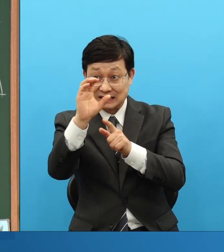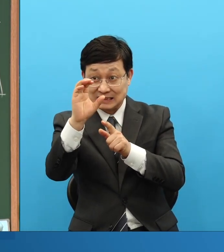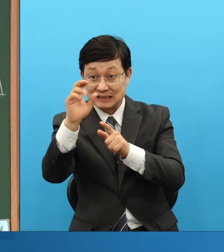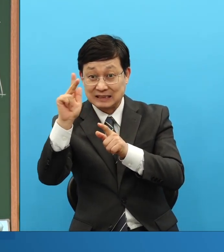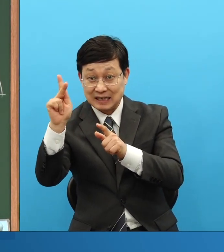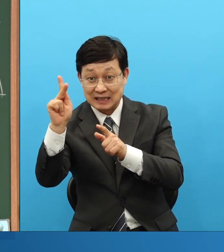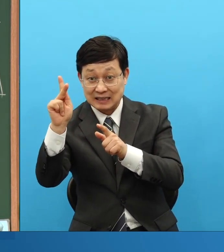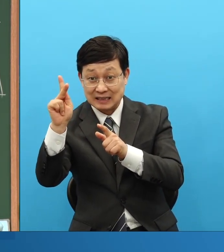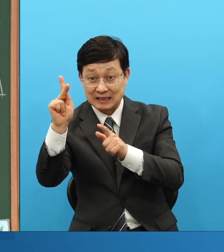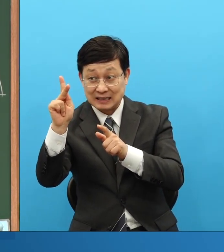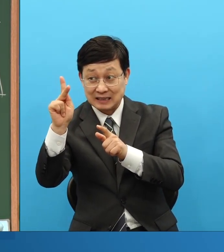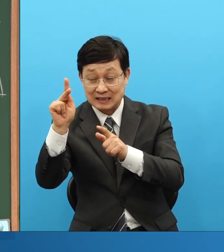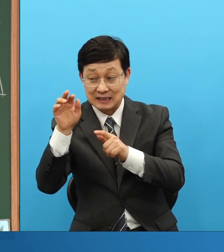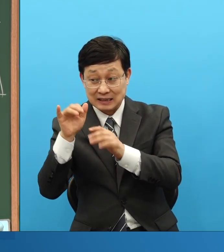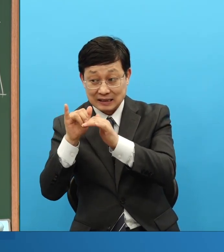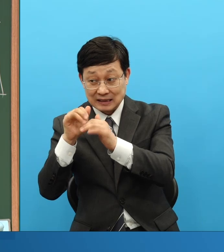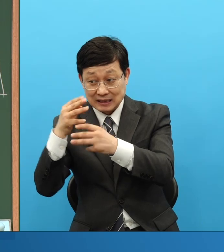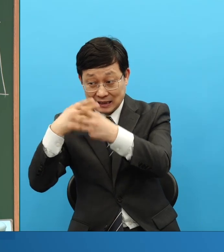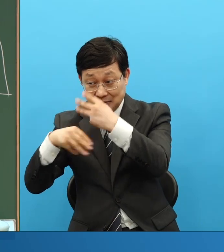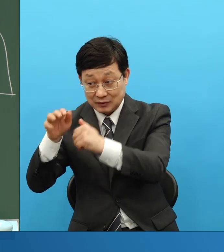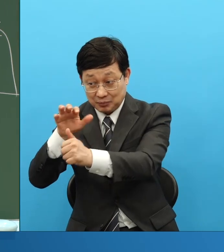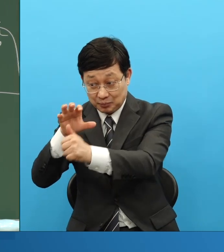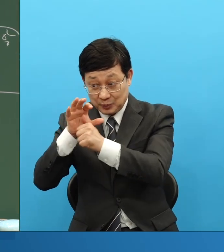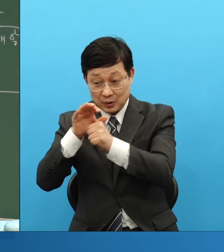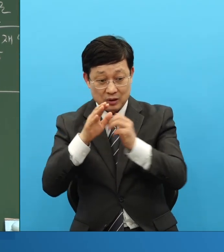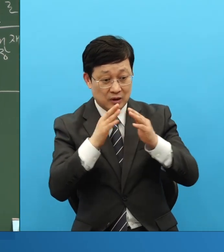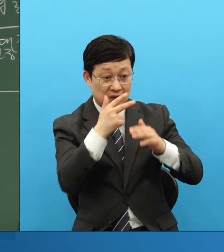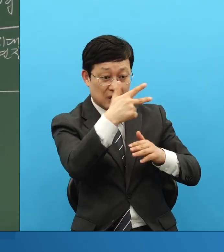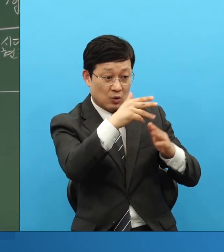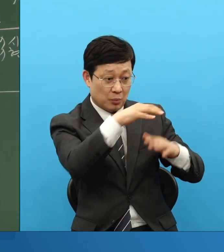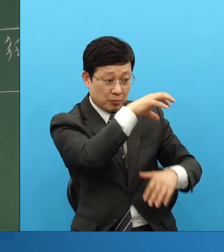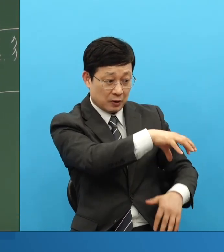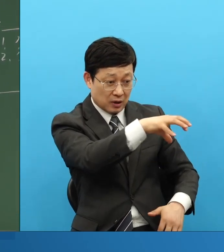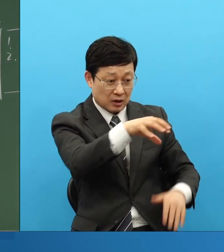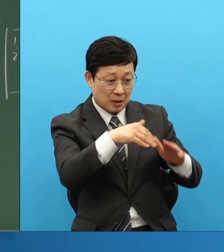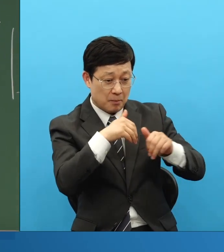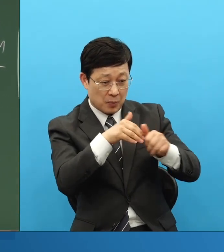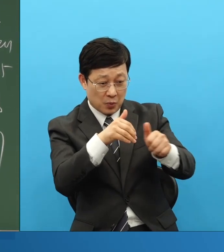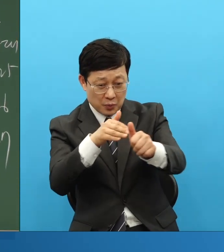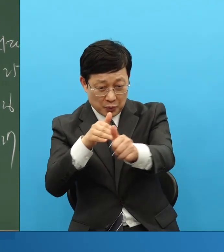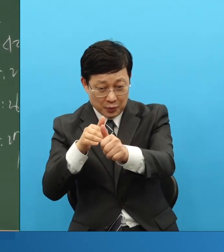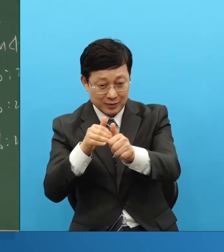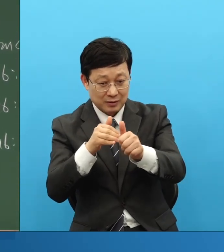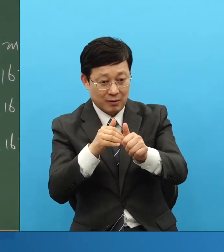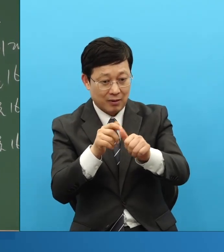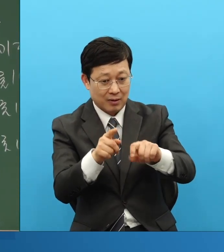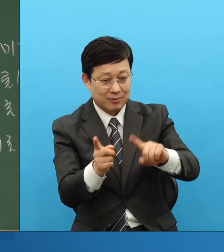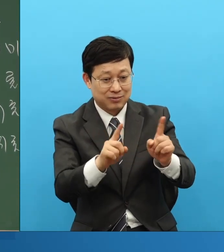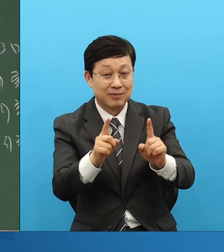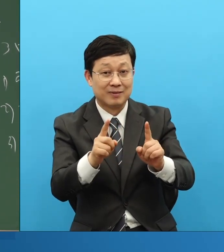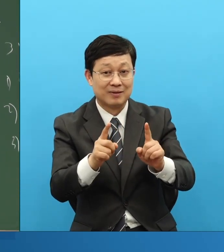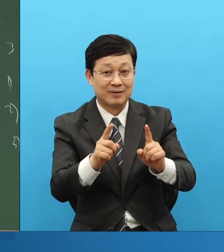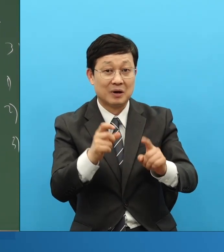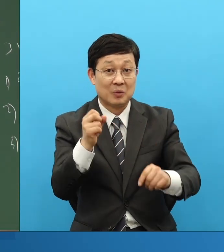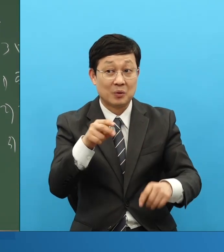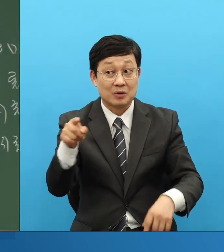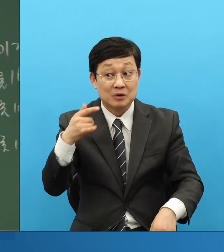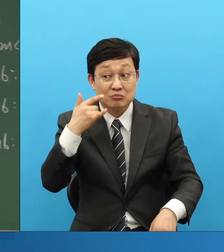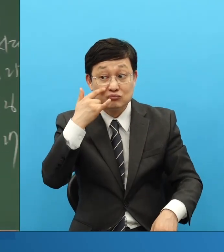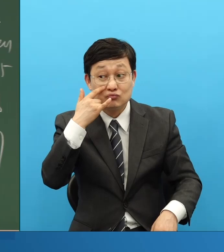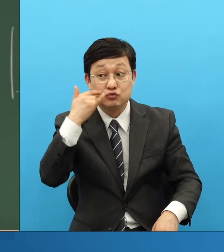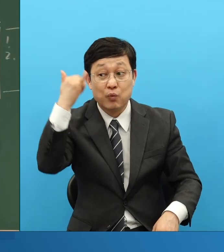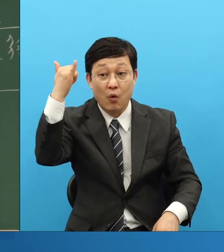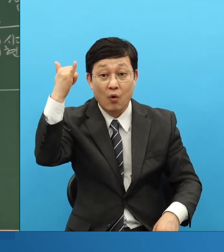꼭 그랬습니다. It was always like that. 이때 하나님은 부모님들을 위해서는 어떤 걸 줬죠? And at this time, what did God give